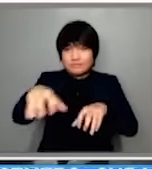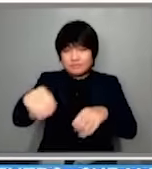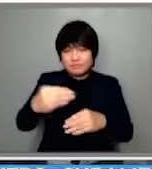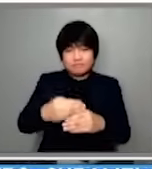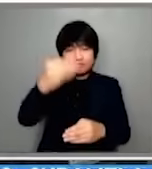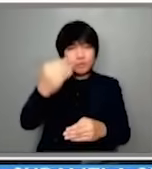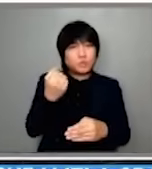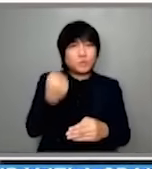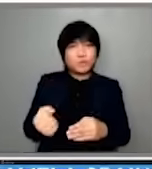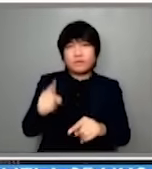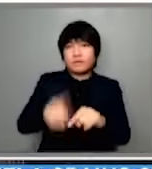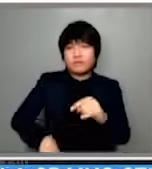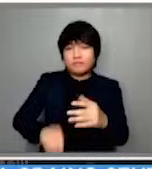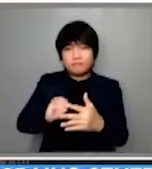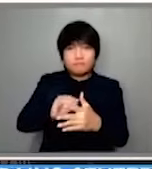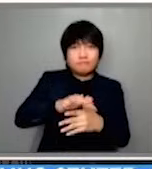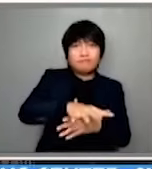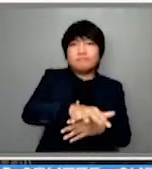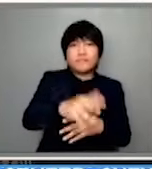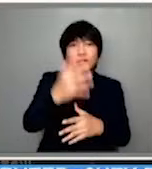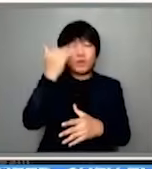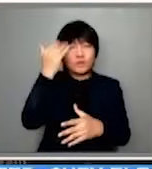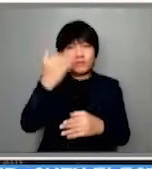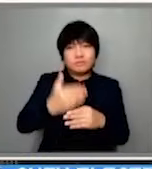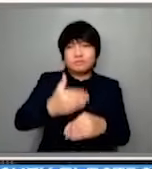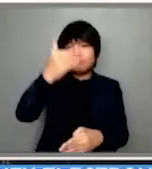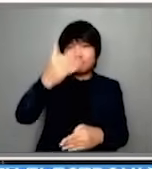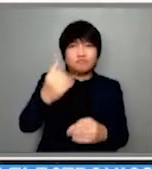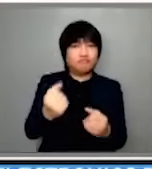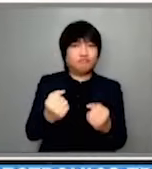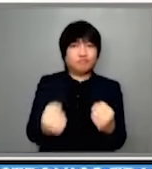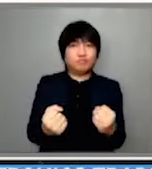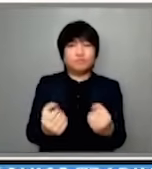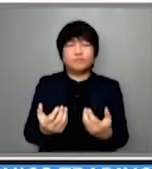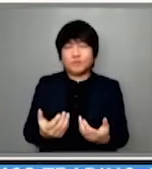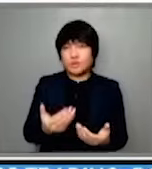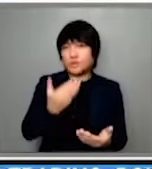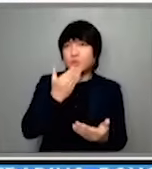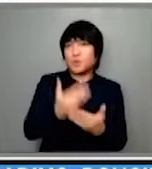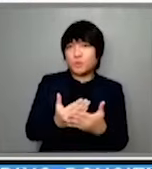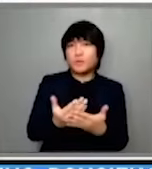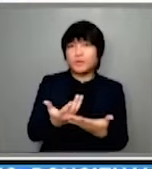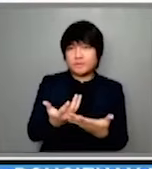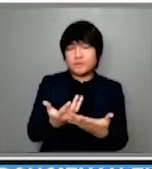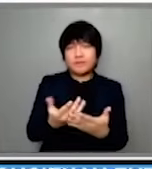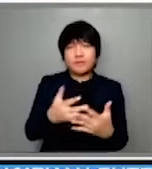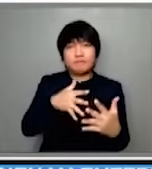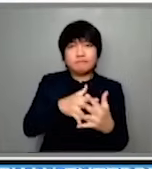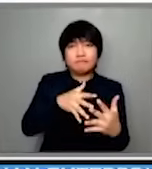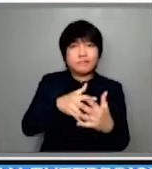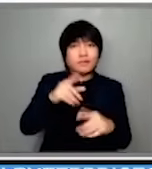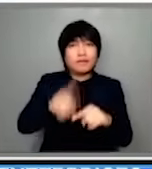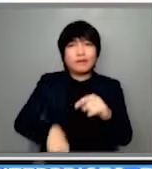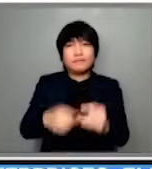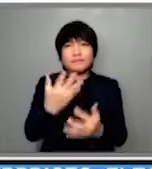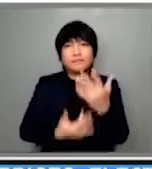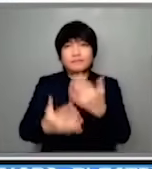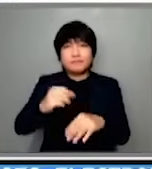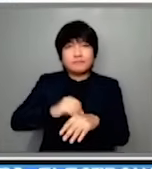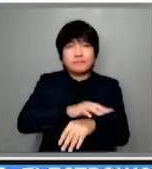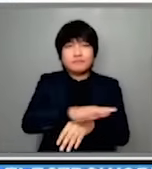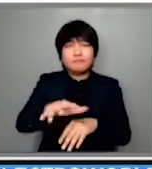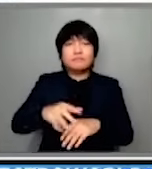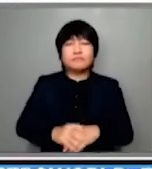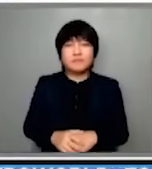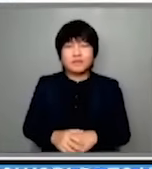kabilaan pero hindi siya tumawi dahil nga sa firewall. Then, ang difficulties natin, medyo natipid lang yung supply ng tubig